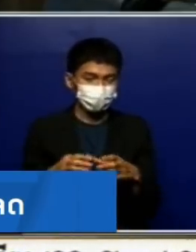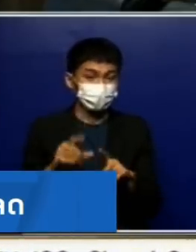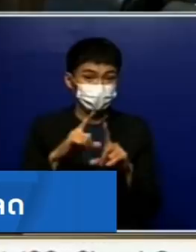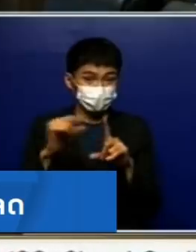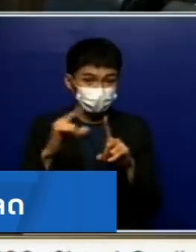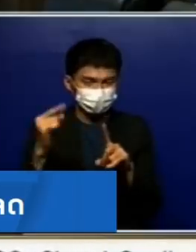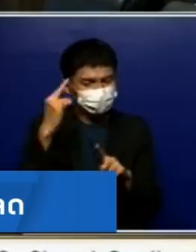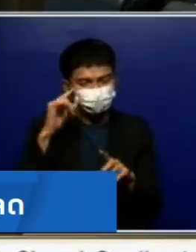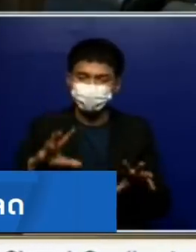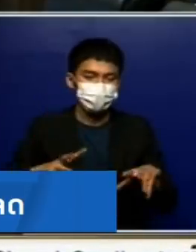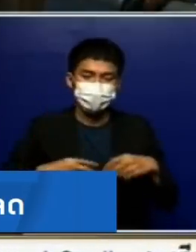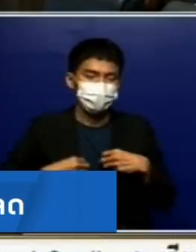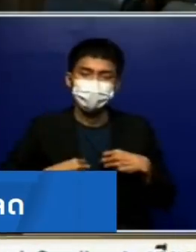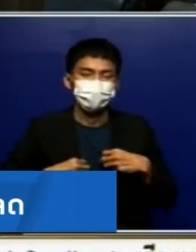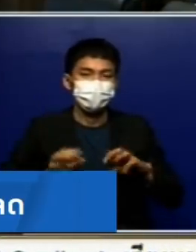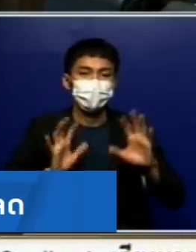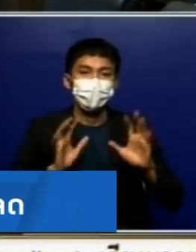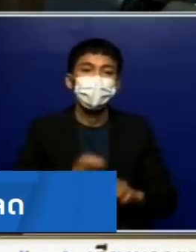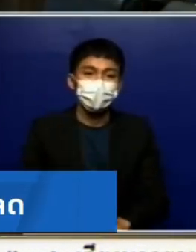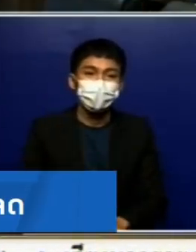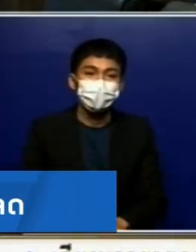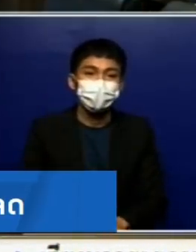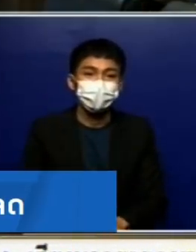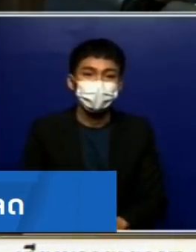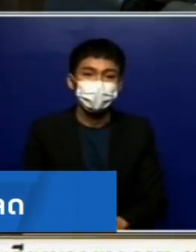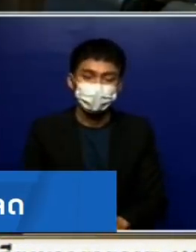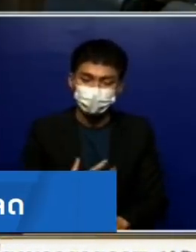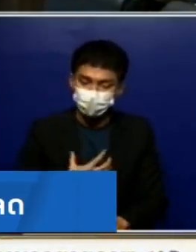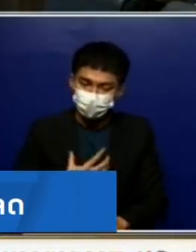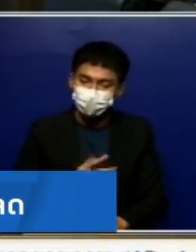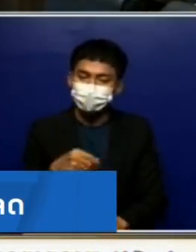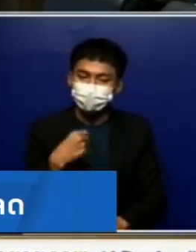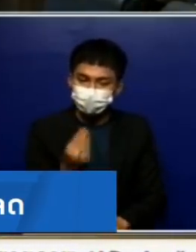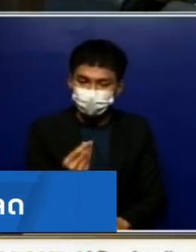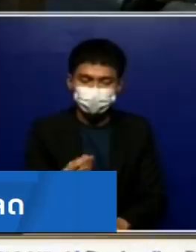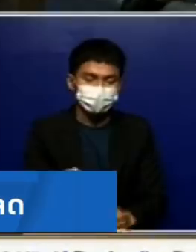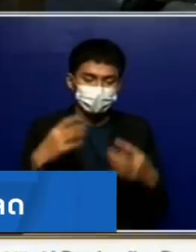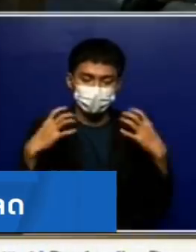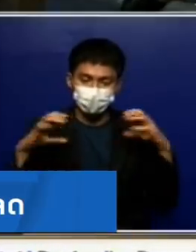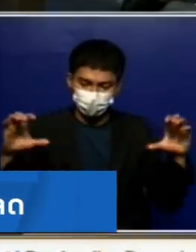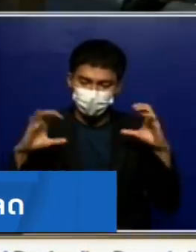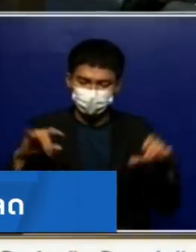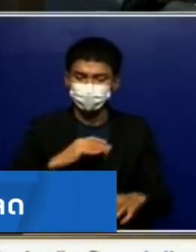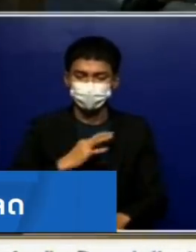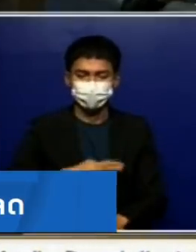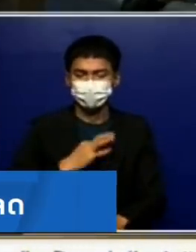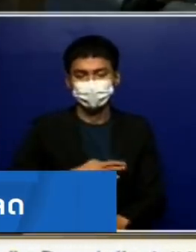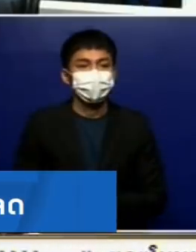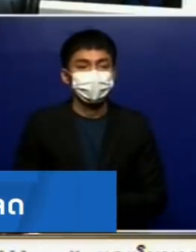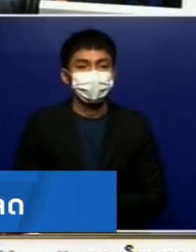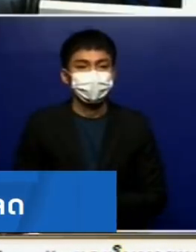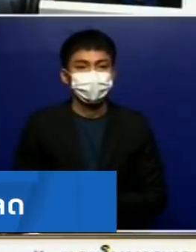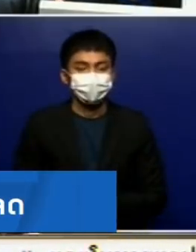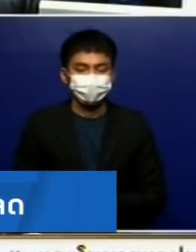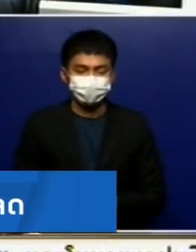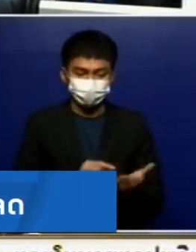รับได้และขอเรียกร้องให้รัฐบาลที่ไร้จิตสำนึกเช่นนี้ลาออกไปได้แล้ว แ